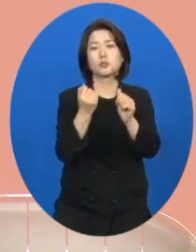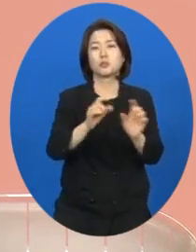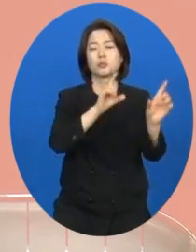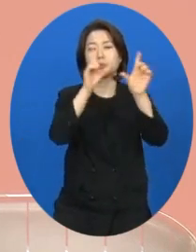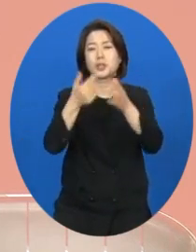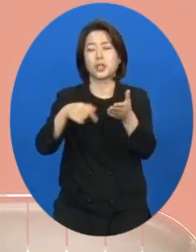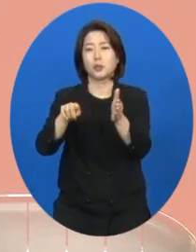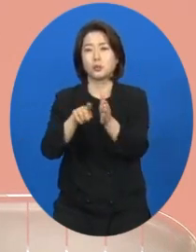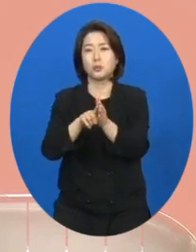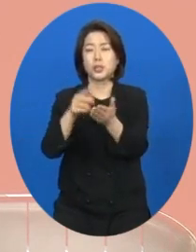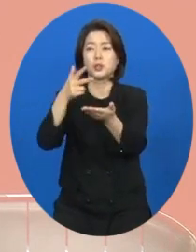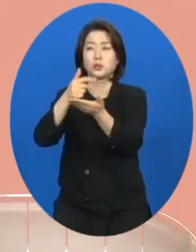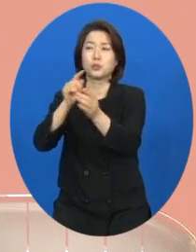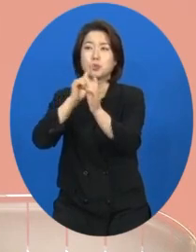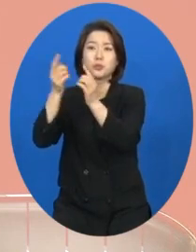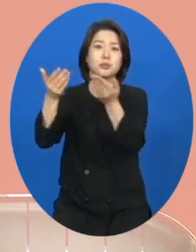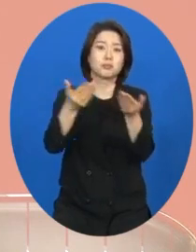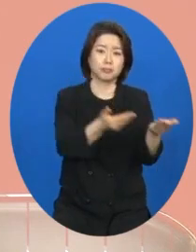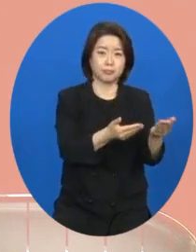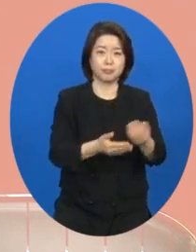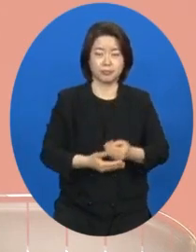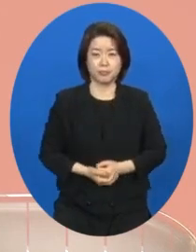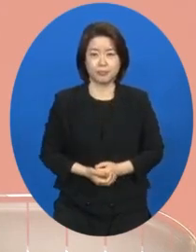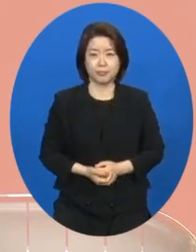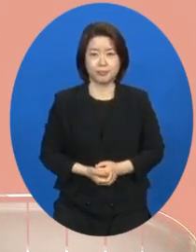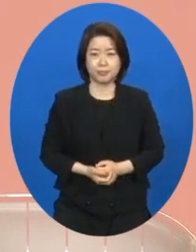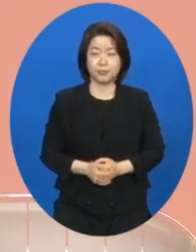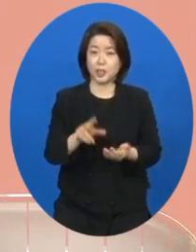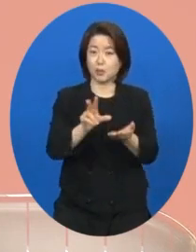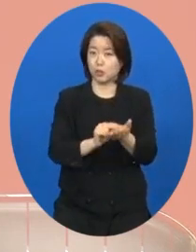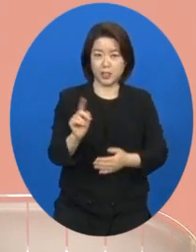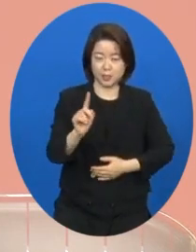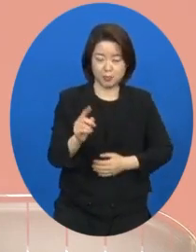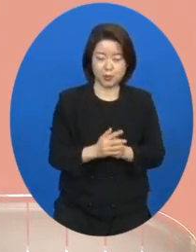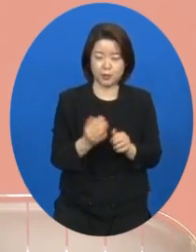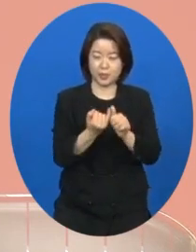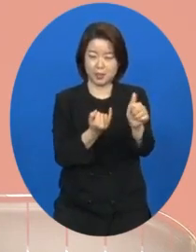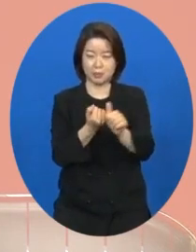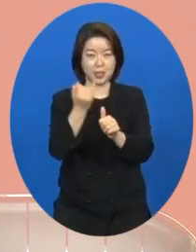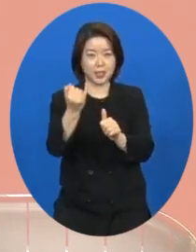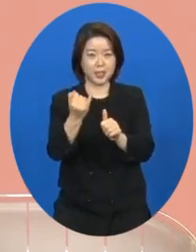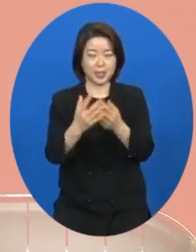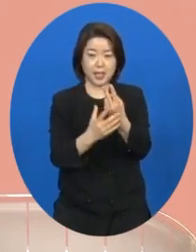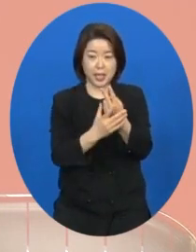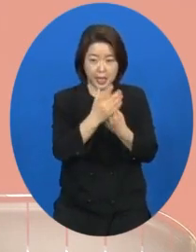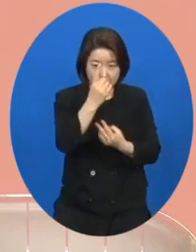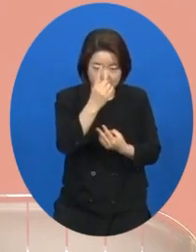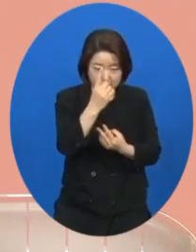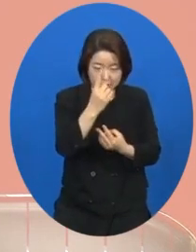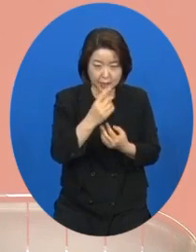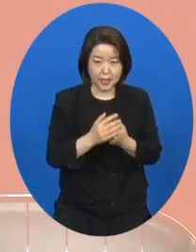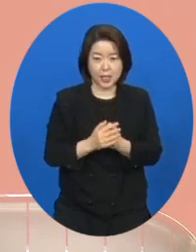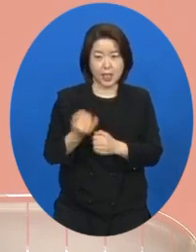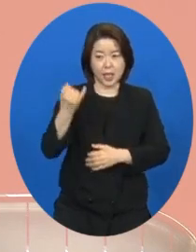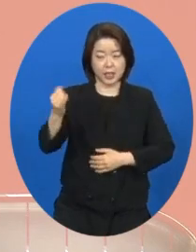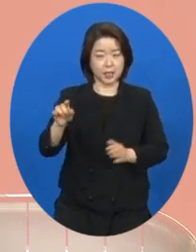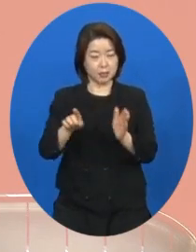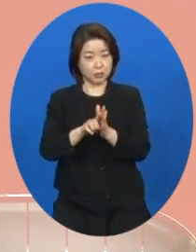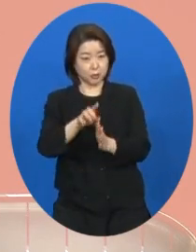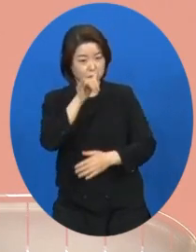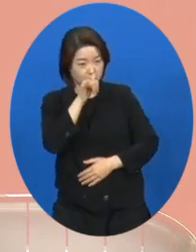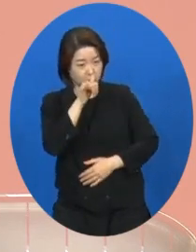거예요. 문제는 남편과 아내가 하나라고 아내가 믿느냐 하는 거죠.